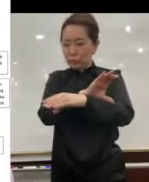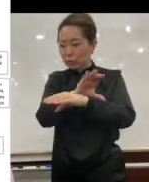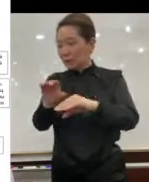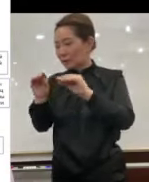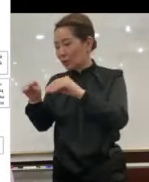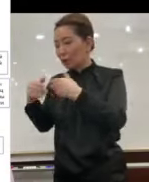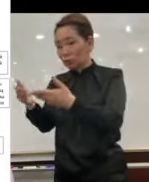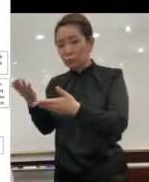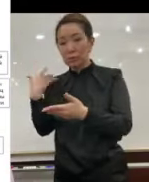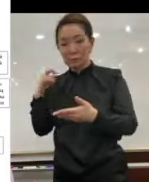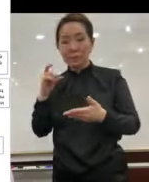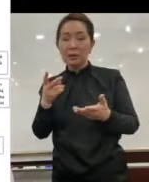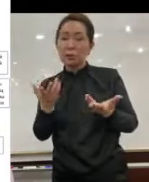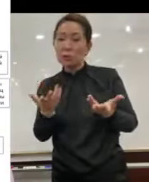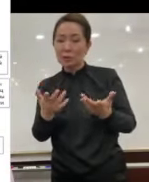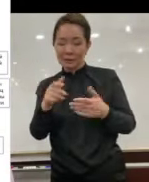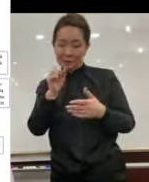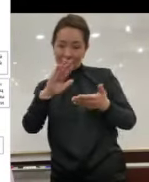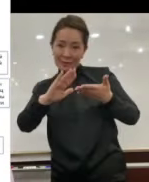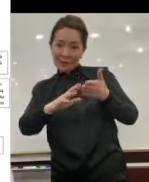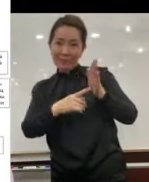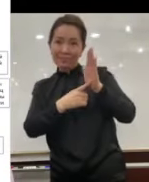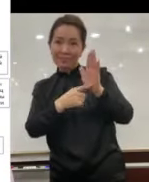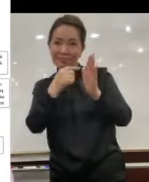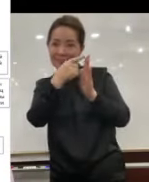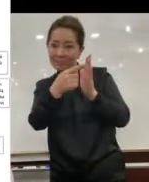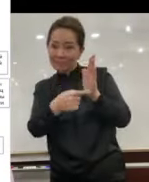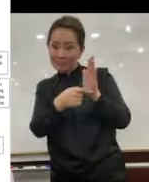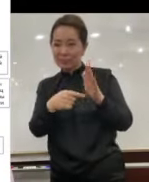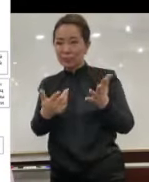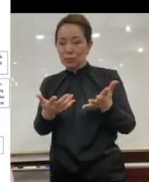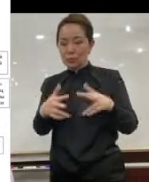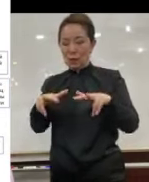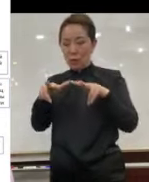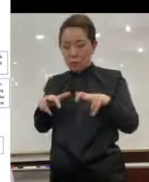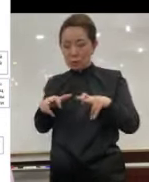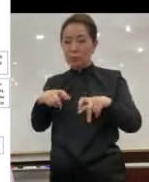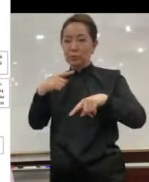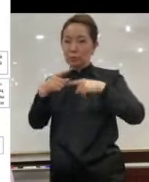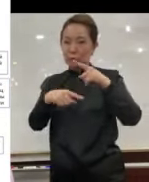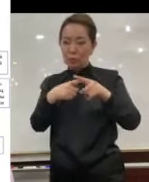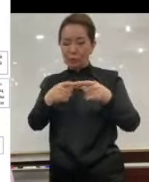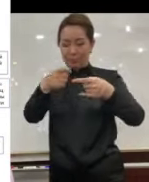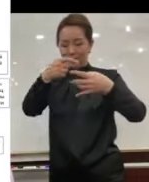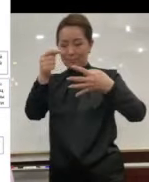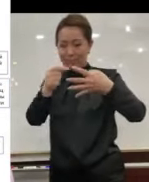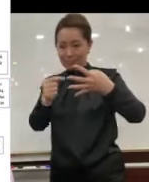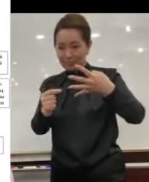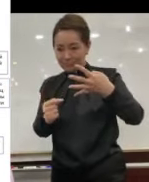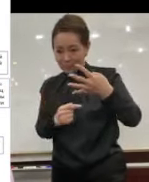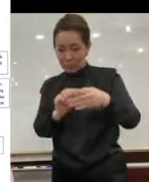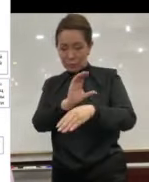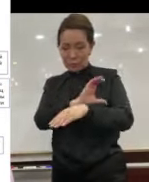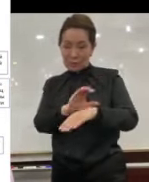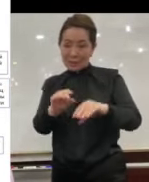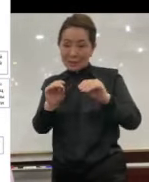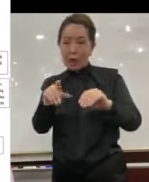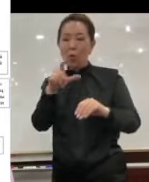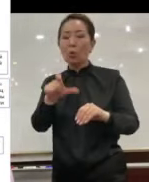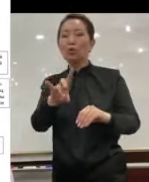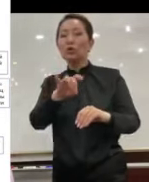байсан бидний одоо саяын танилцуулсан хөгжлийн бэхжээлийн талаарх цуврал сургалт маань бол бас энэ